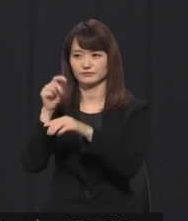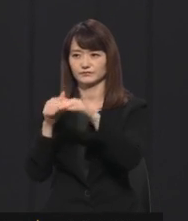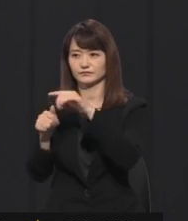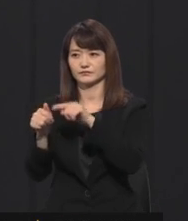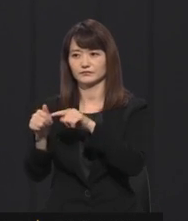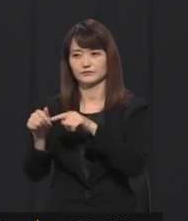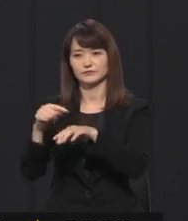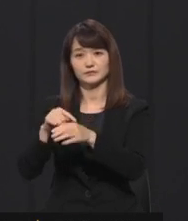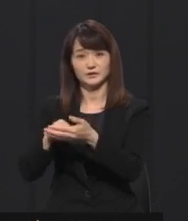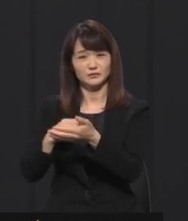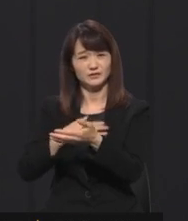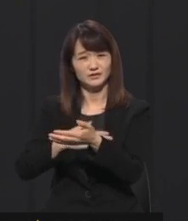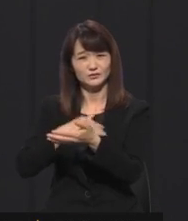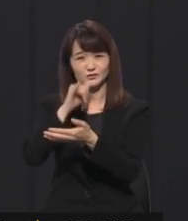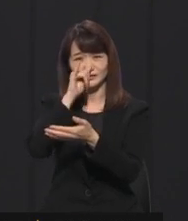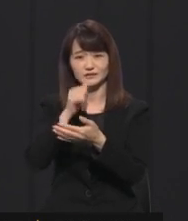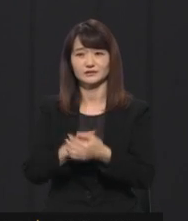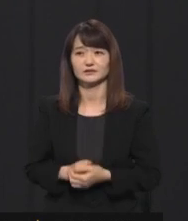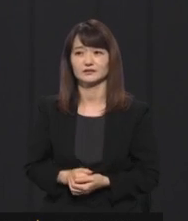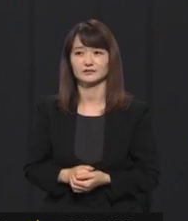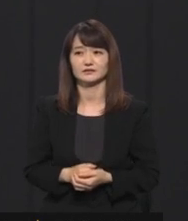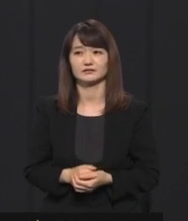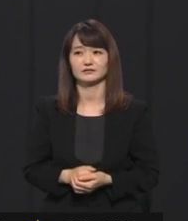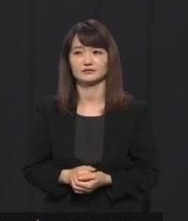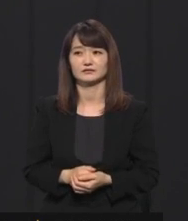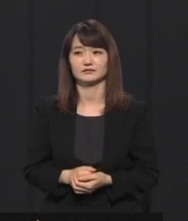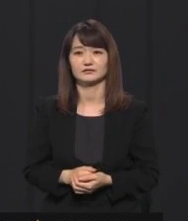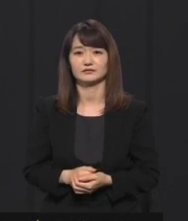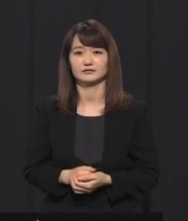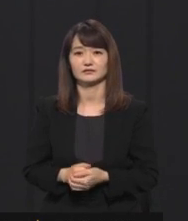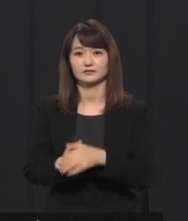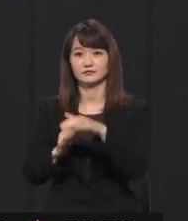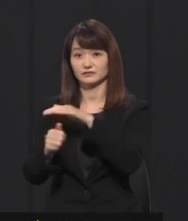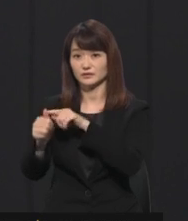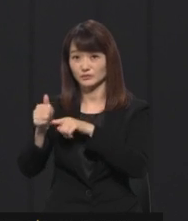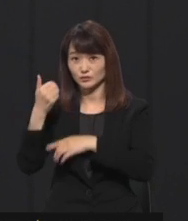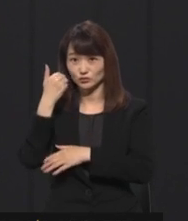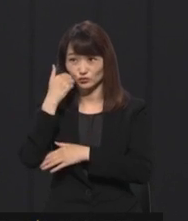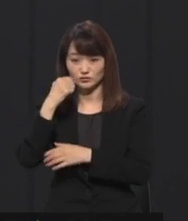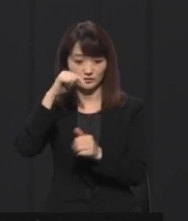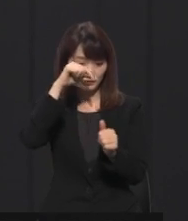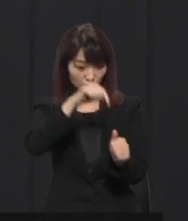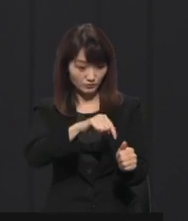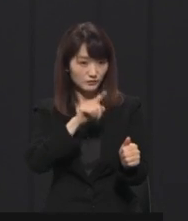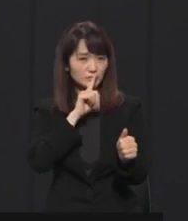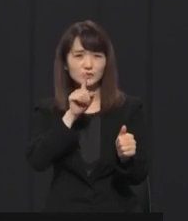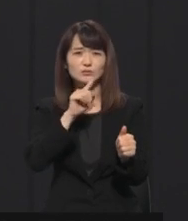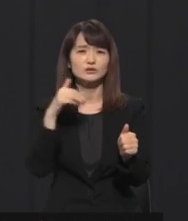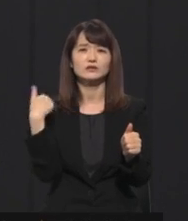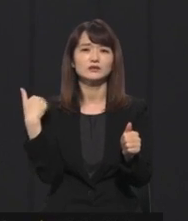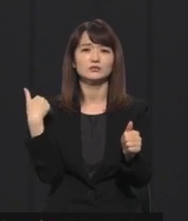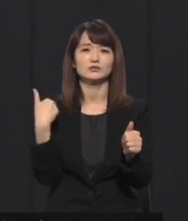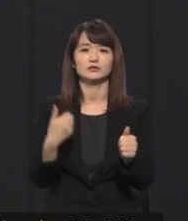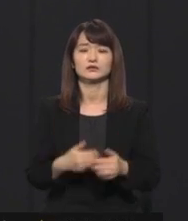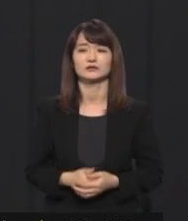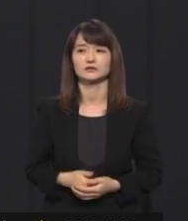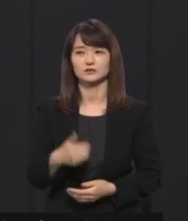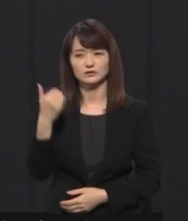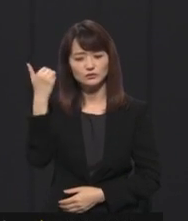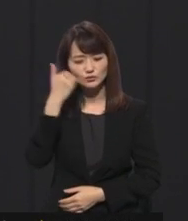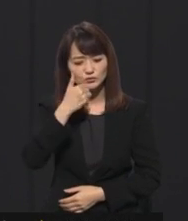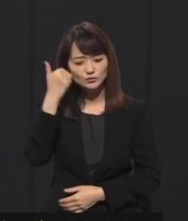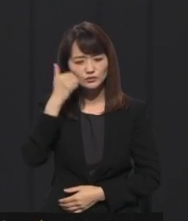뭐 이 대표가 께서 누군가를 지목해서 만든 저도 잘 모르겠습니다 근데 그렇기 때문에 누군가의